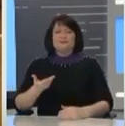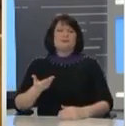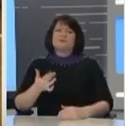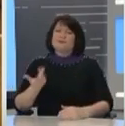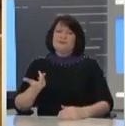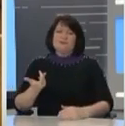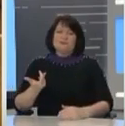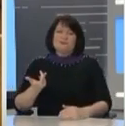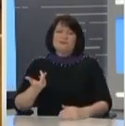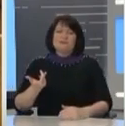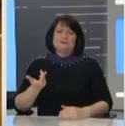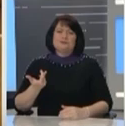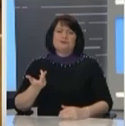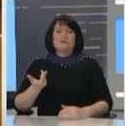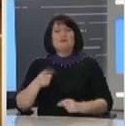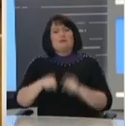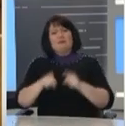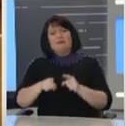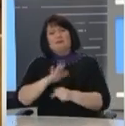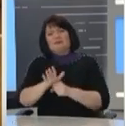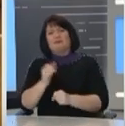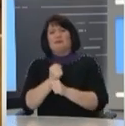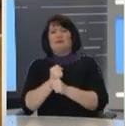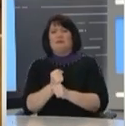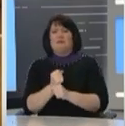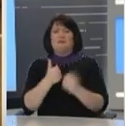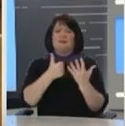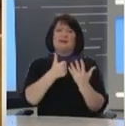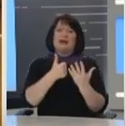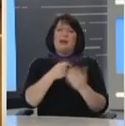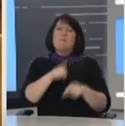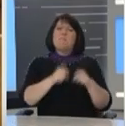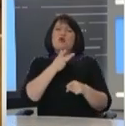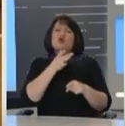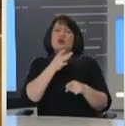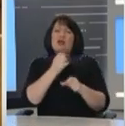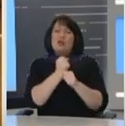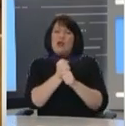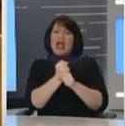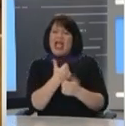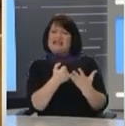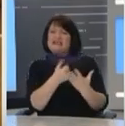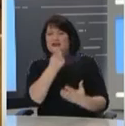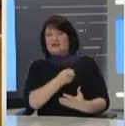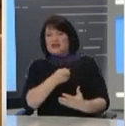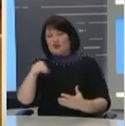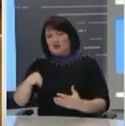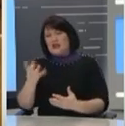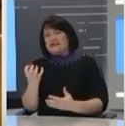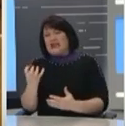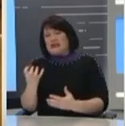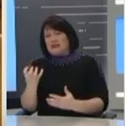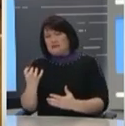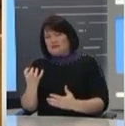σχέση μερικής πλήρους απασχόλησης ήταν 60-40 υπέρ της μερικής. Σήμερα η σχέση